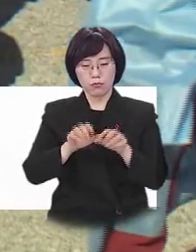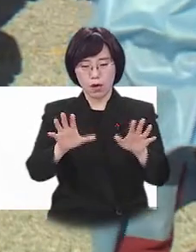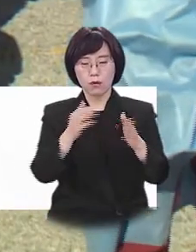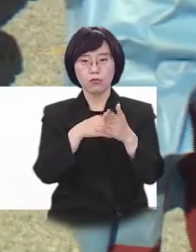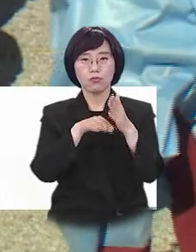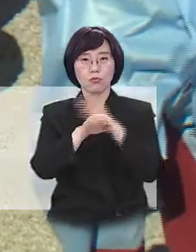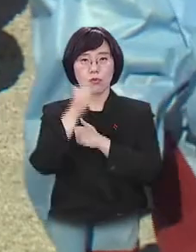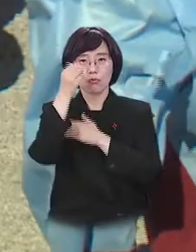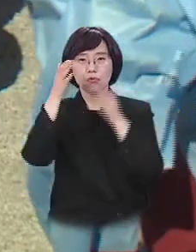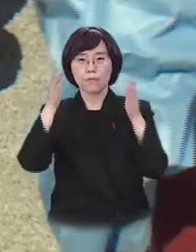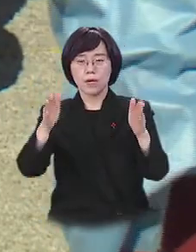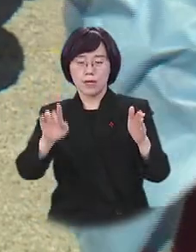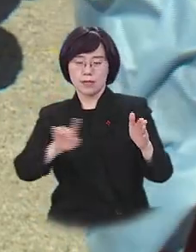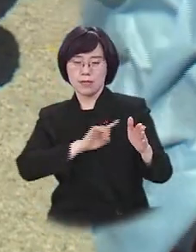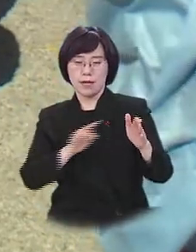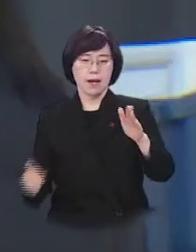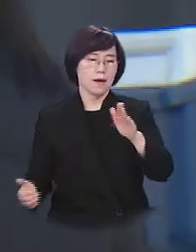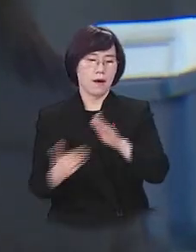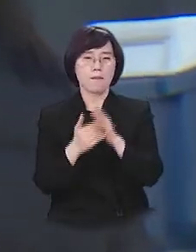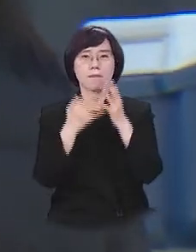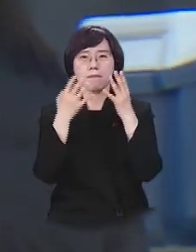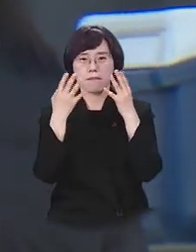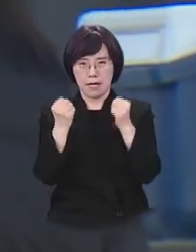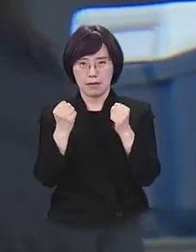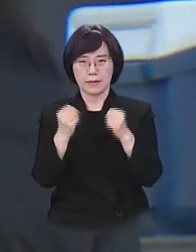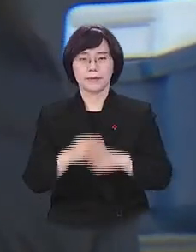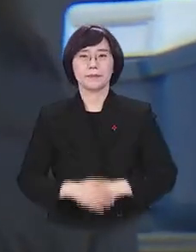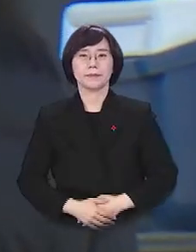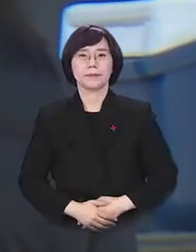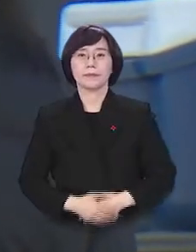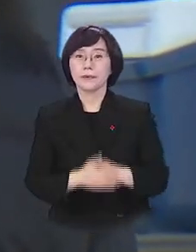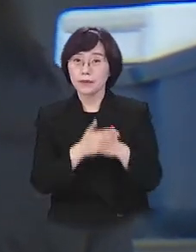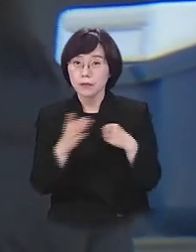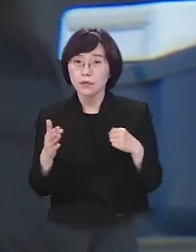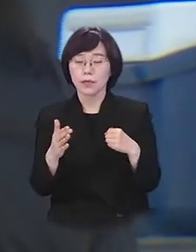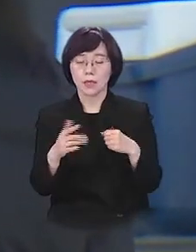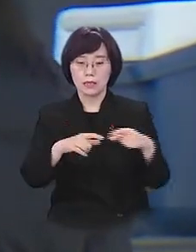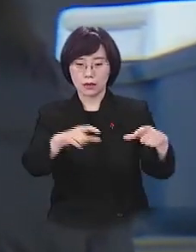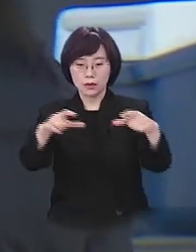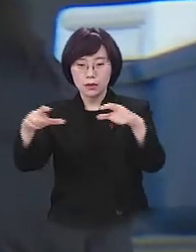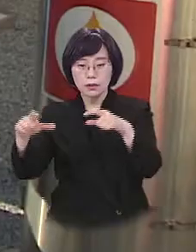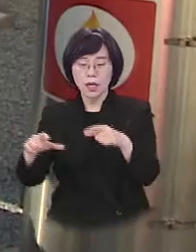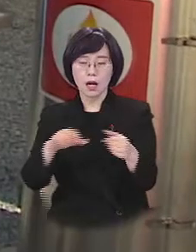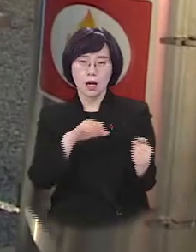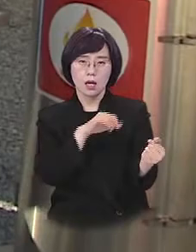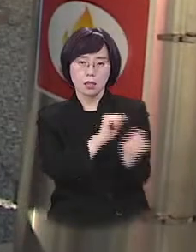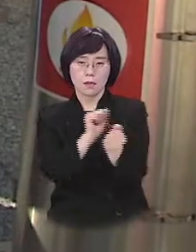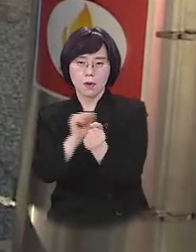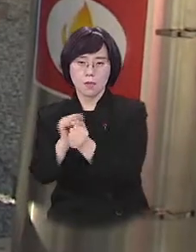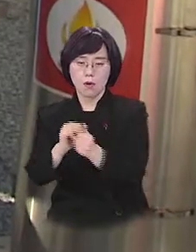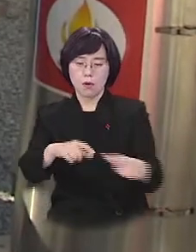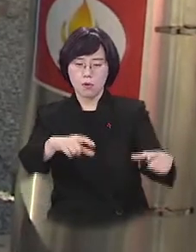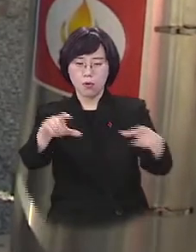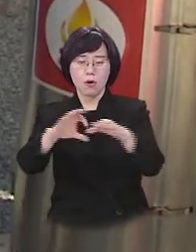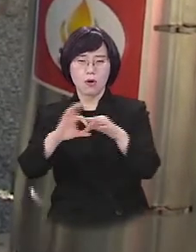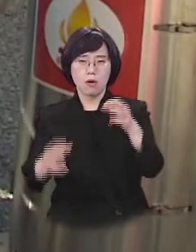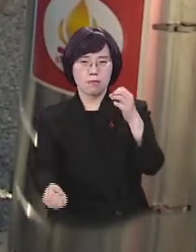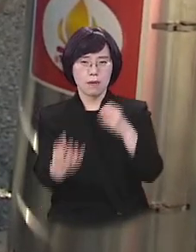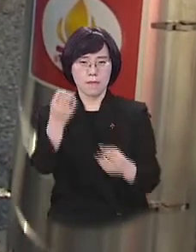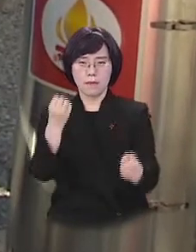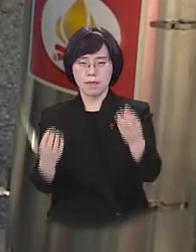이후 9개월 만에 가장 많은 확진자가 발생하면서 지역사회 전파도 시군을 가리지